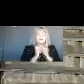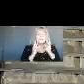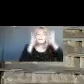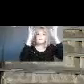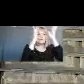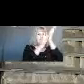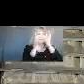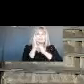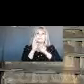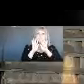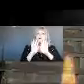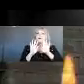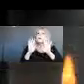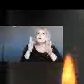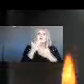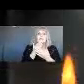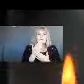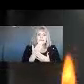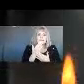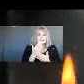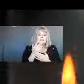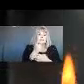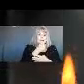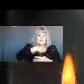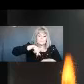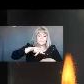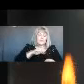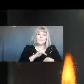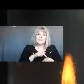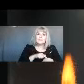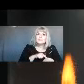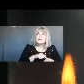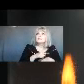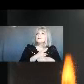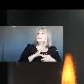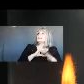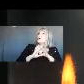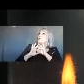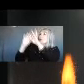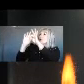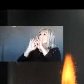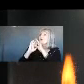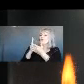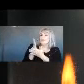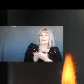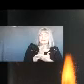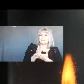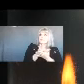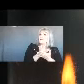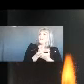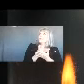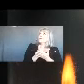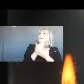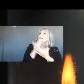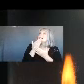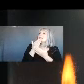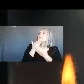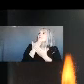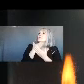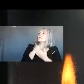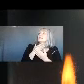Kom ons bid saam. Here Jesus, baie dankie dat ons hierdie oomblikke met mekaar en met U kan